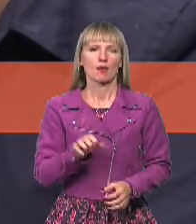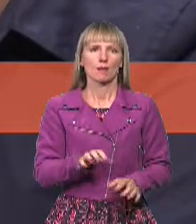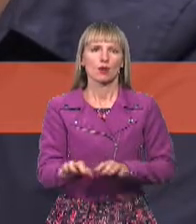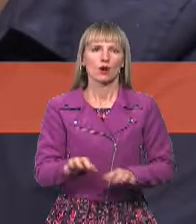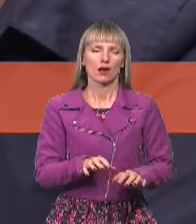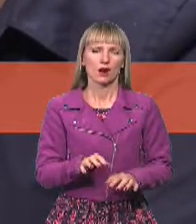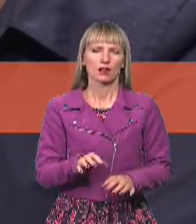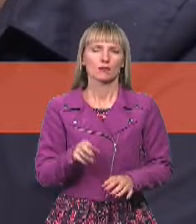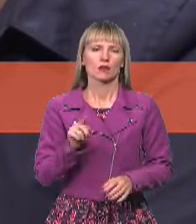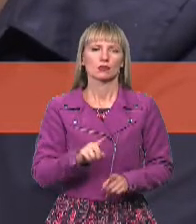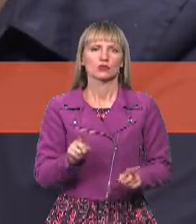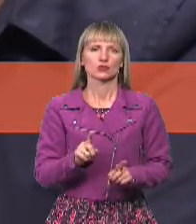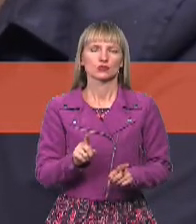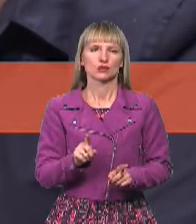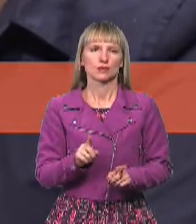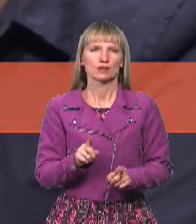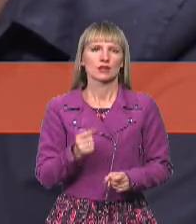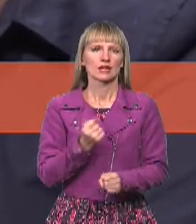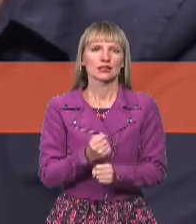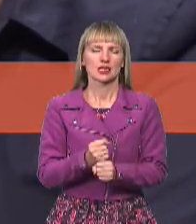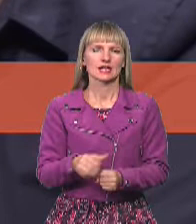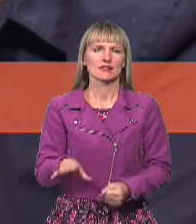что для того, чтобы сделать все